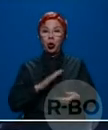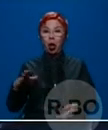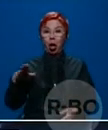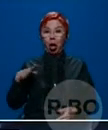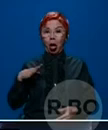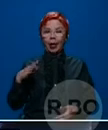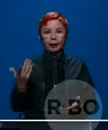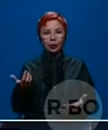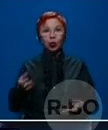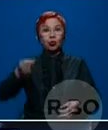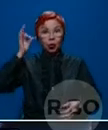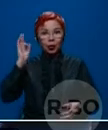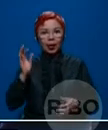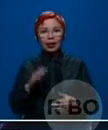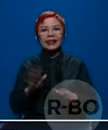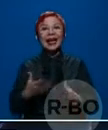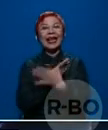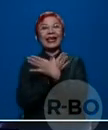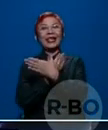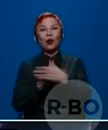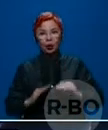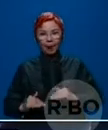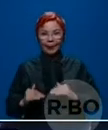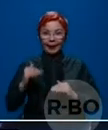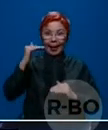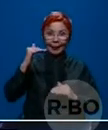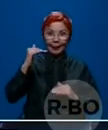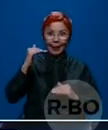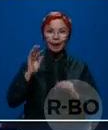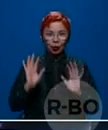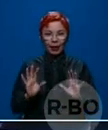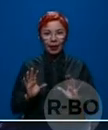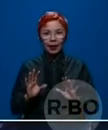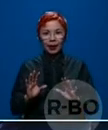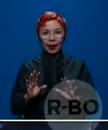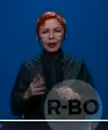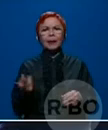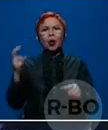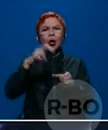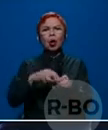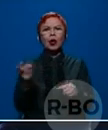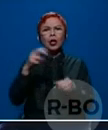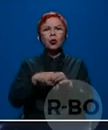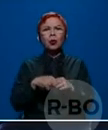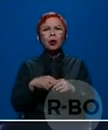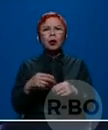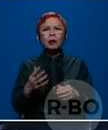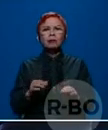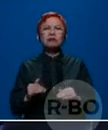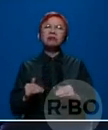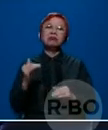Bagaimana Trans Jakarta sudah meningkat dari segi kapasitasnya Tapi dari segi jumlah penumpang masih naiknya hanya